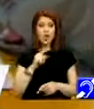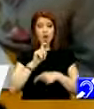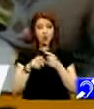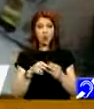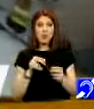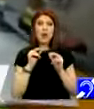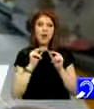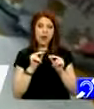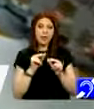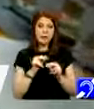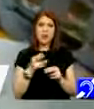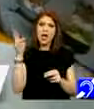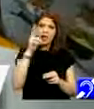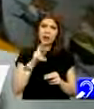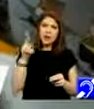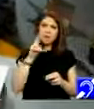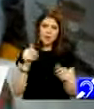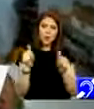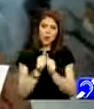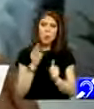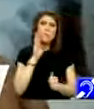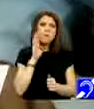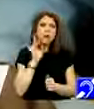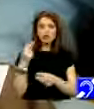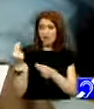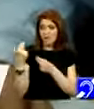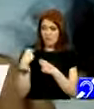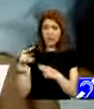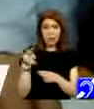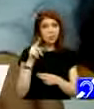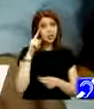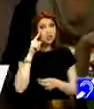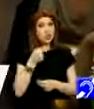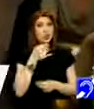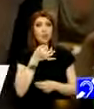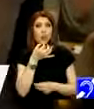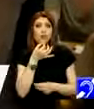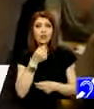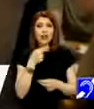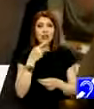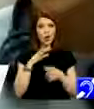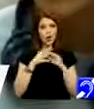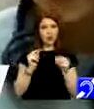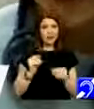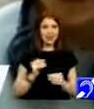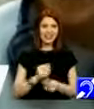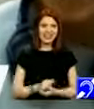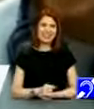repetă împreună cu mama ei noțiunile învățate. Amândouă știu deja cuvinte românești. Pardon.